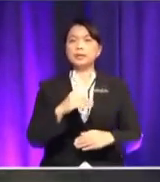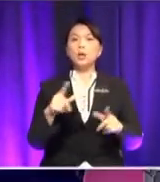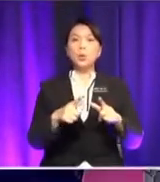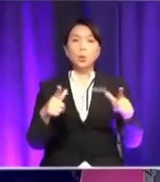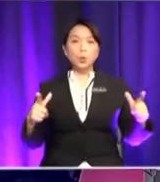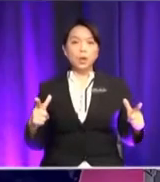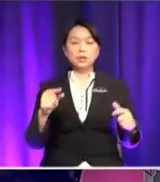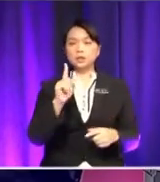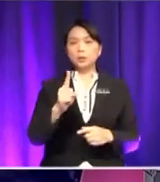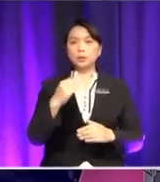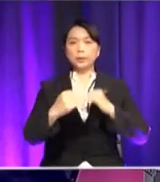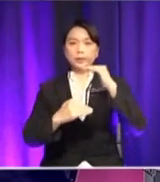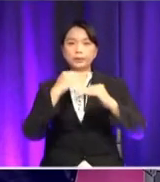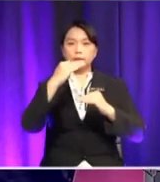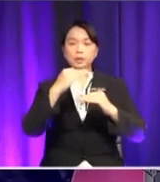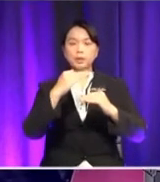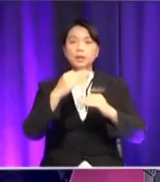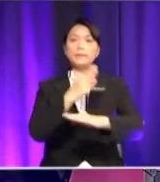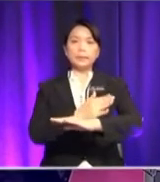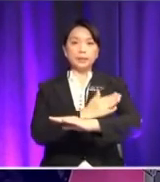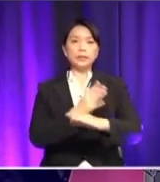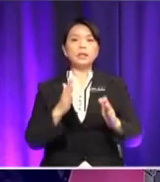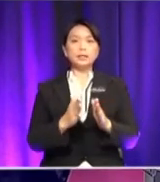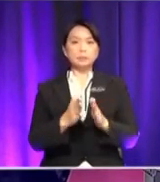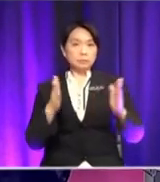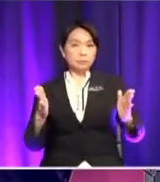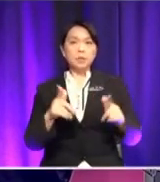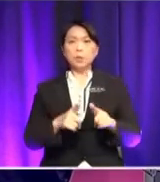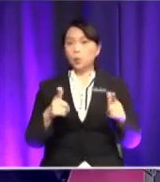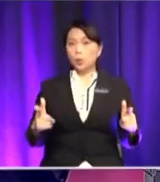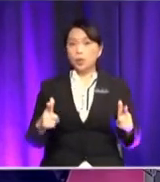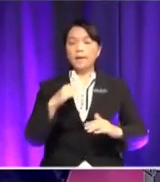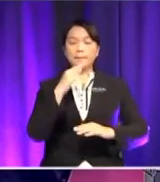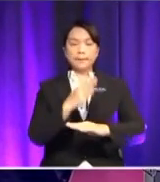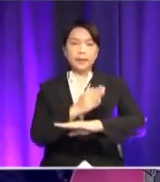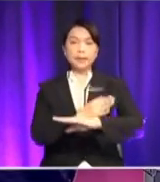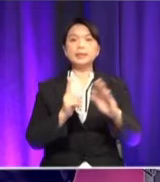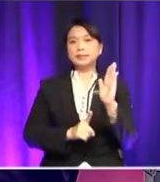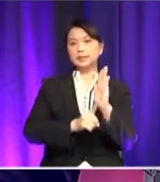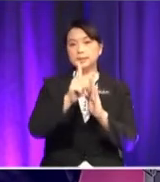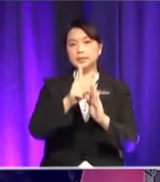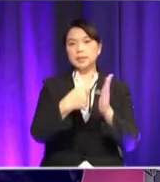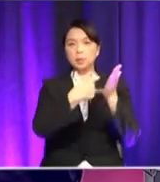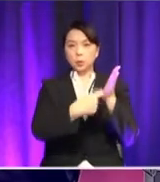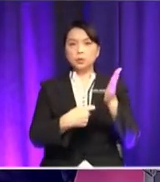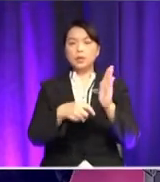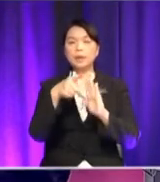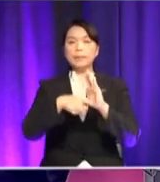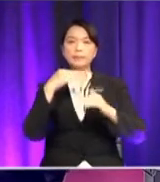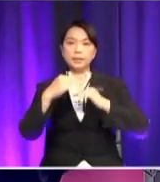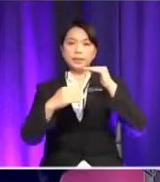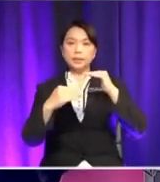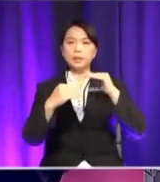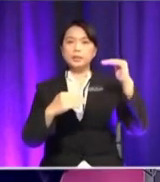bangunan semakin luas bangunan maka semakin tinggi khusus pembinaan karena